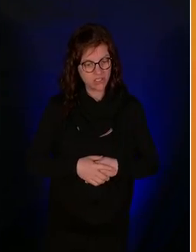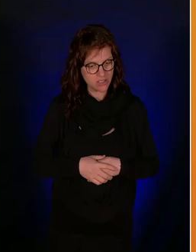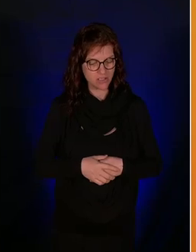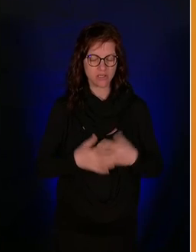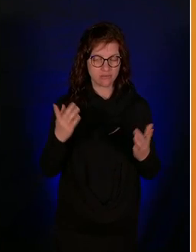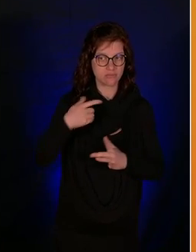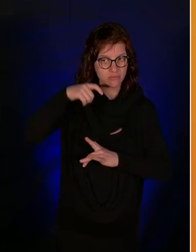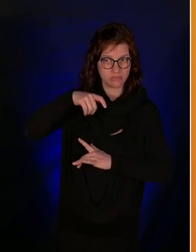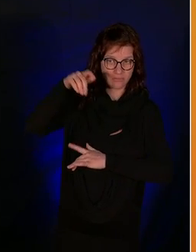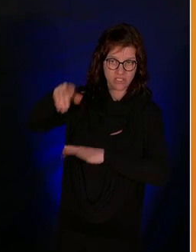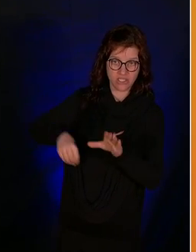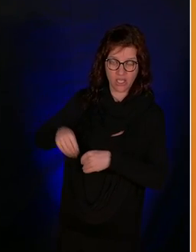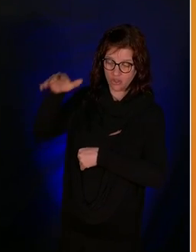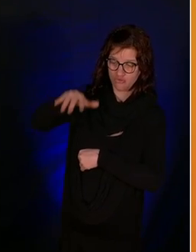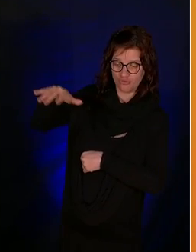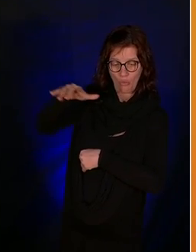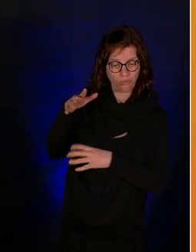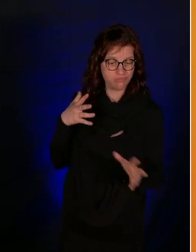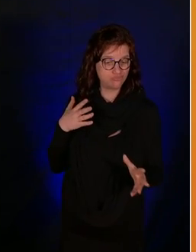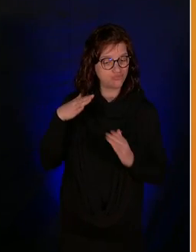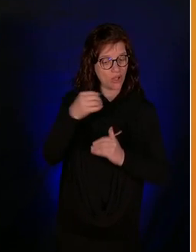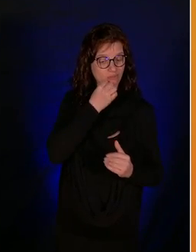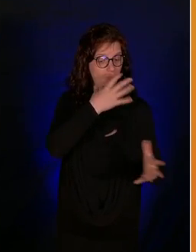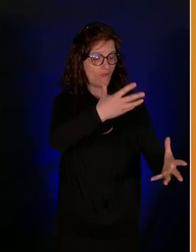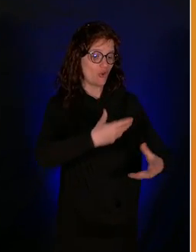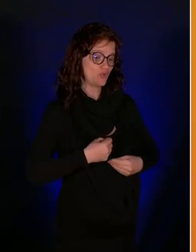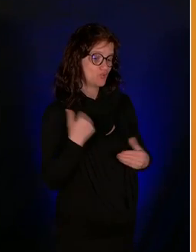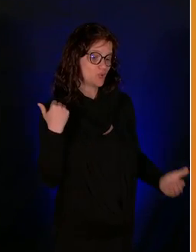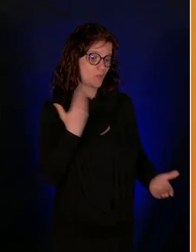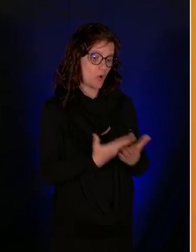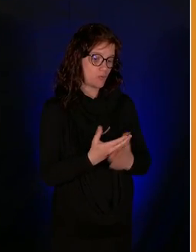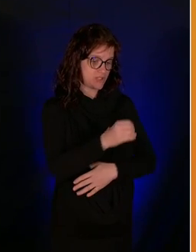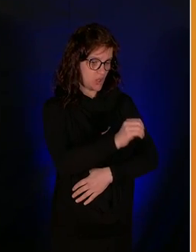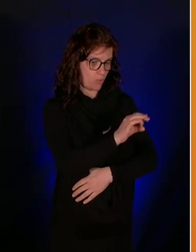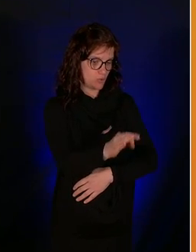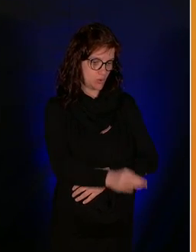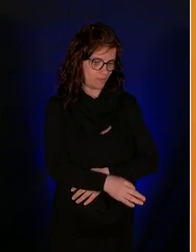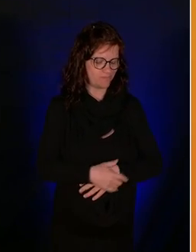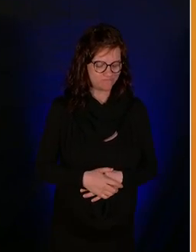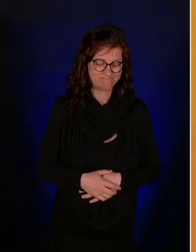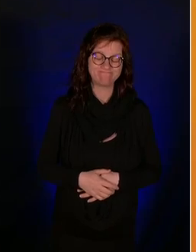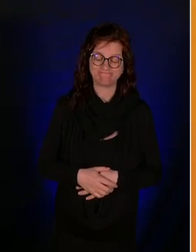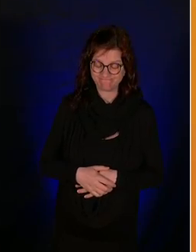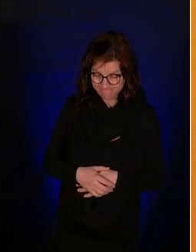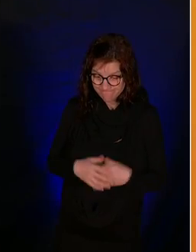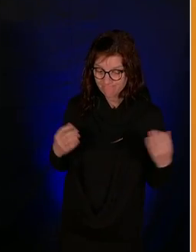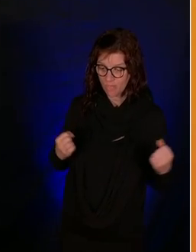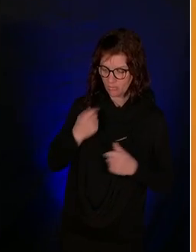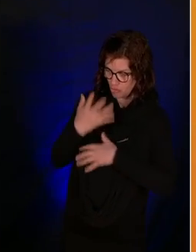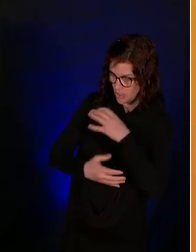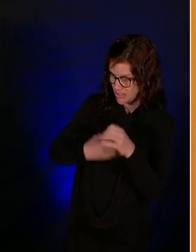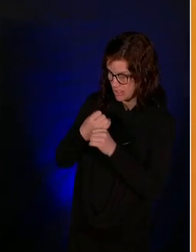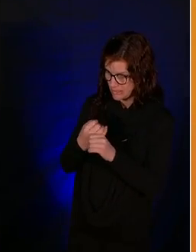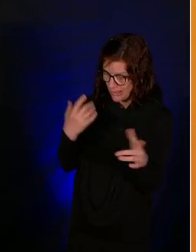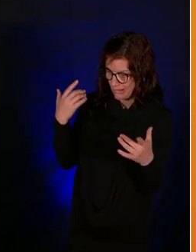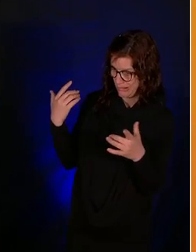direction nous souhaite la bienvenue avec une proposition à 0%. Après plusieurs années de